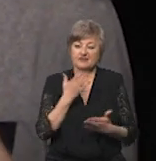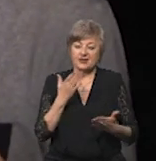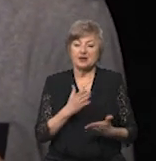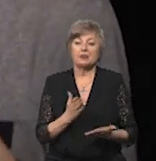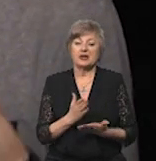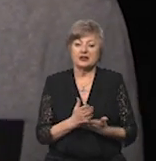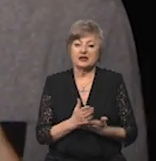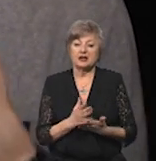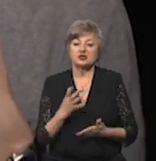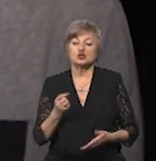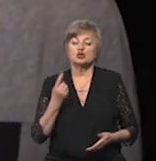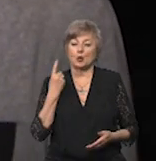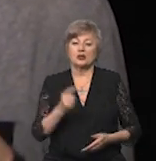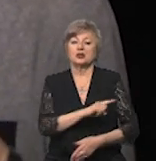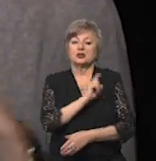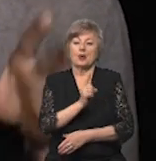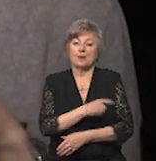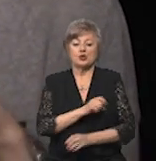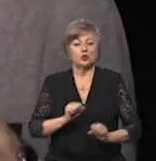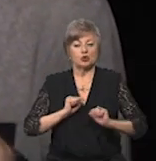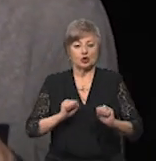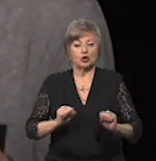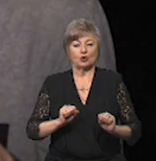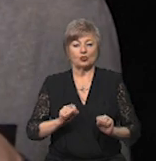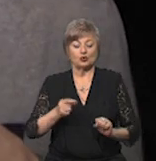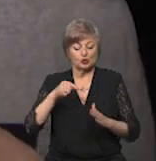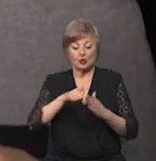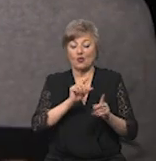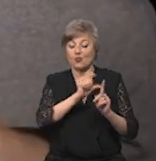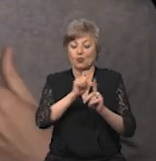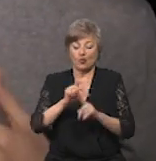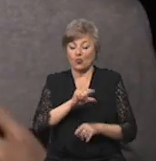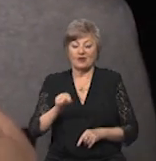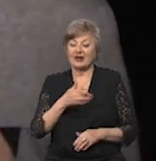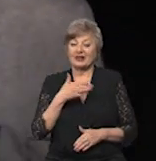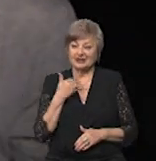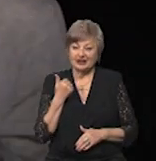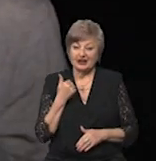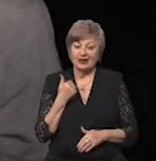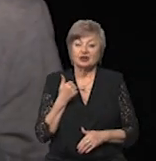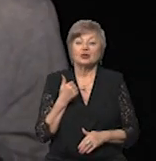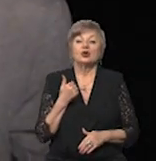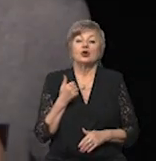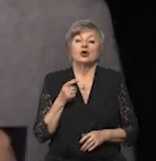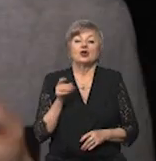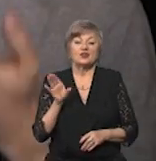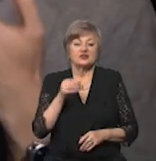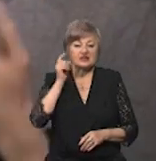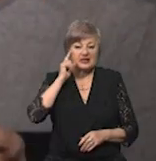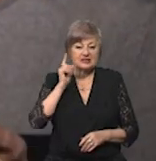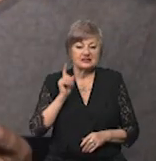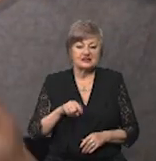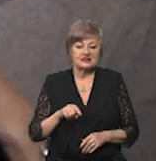є ще один потужний герой, який не заявлений у титрах, але він присутній, і будь-хто, хто дивиться «Вулкан», про нього знає. Цей герой – це,